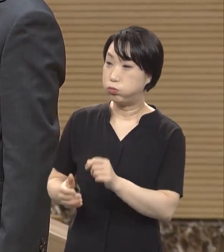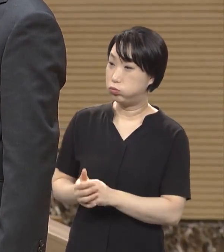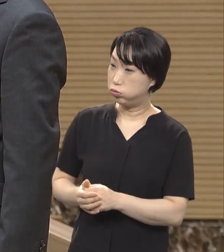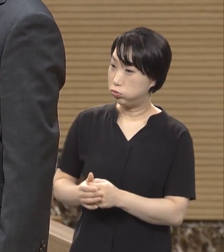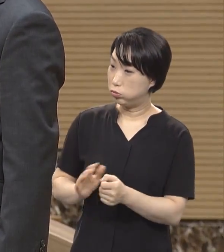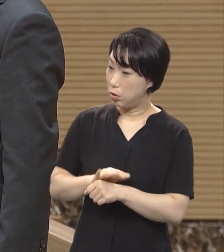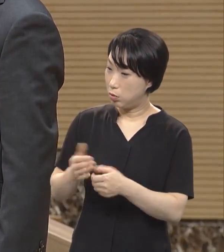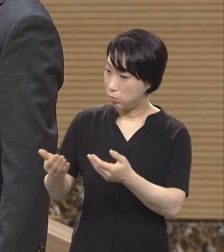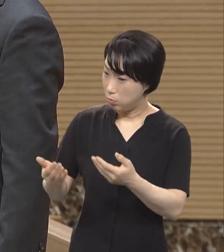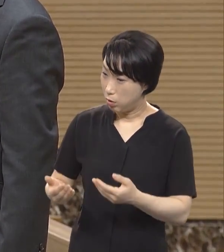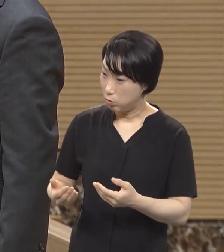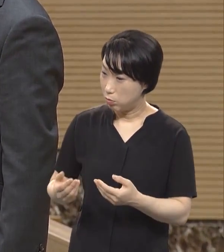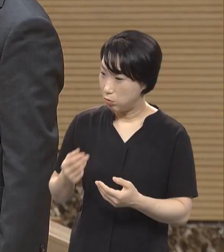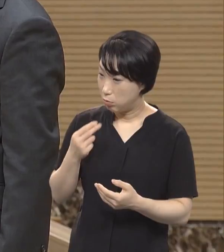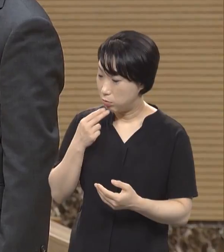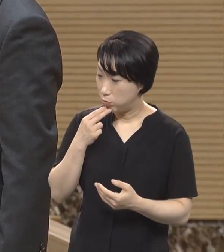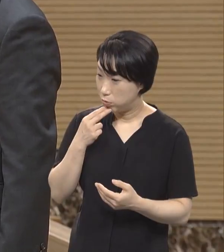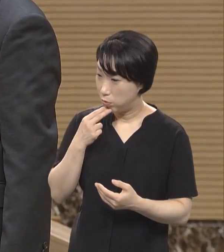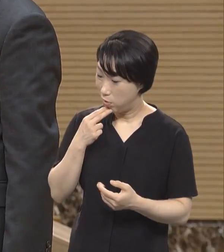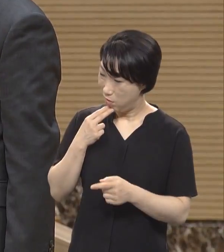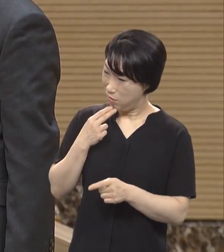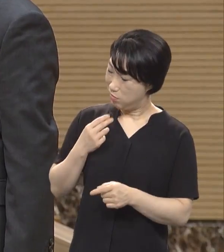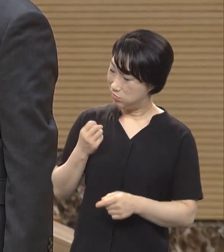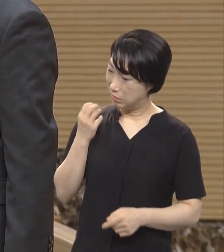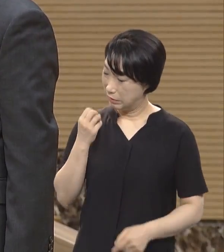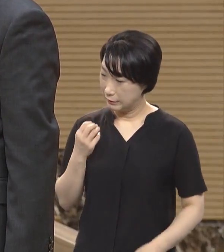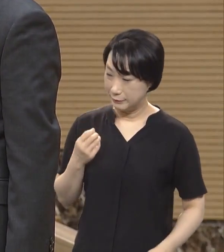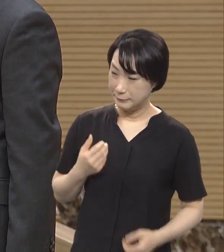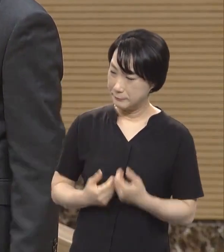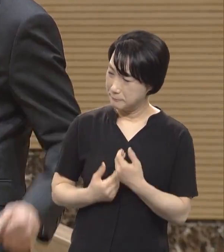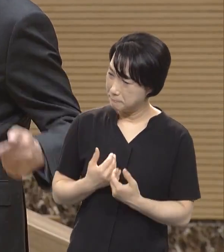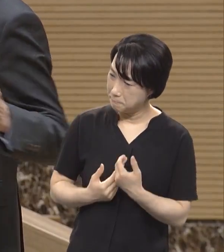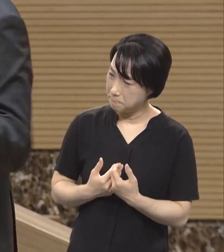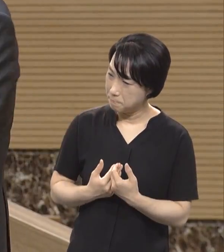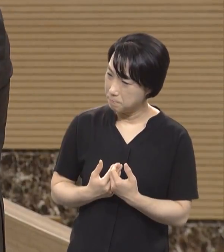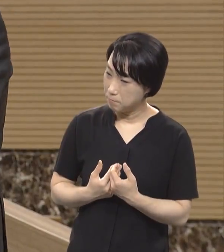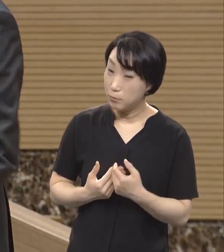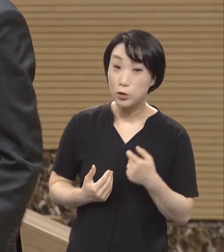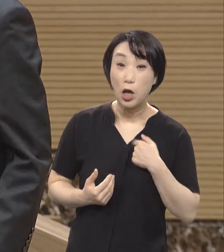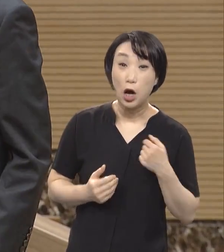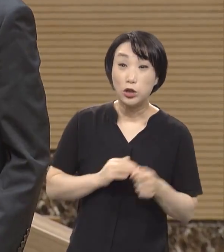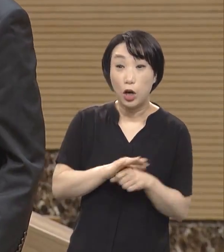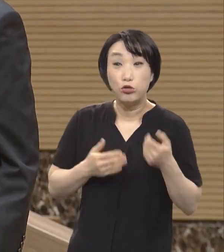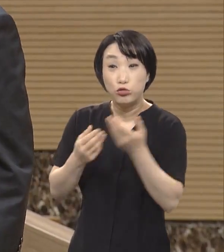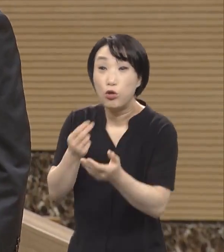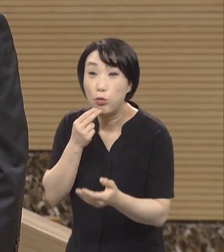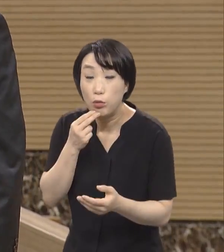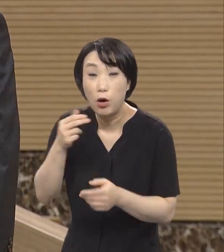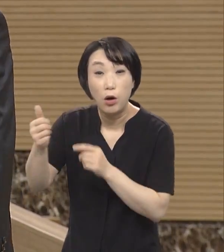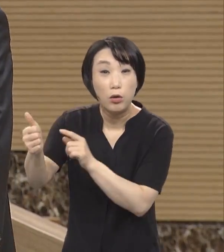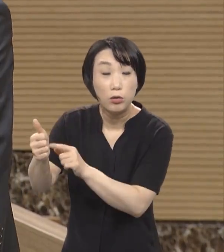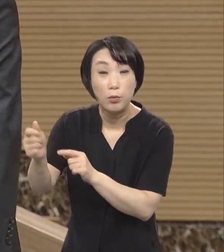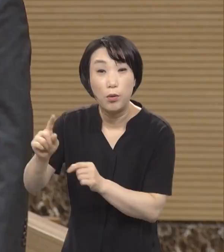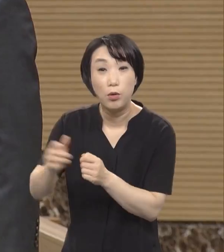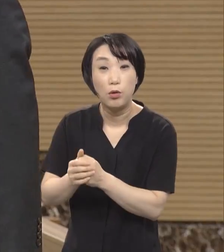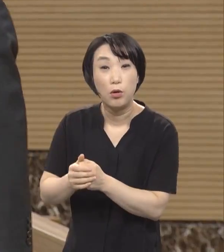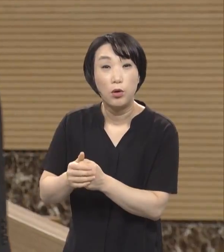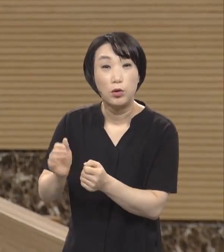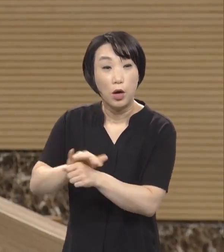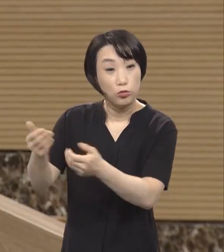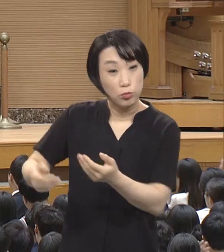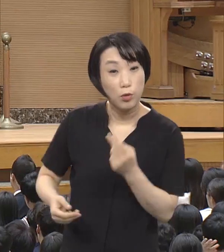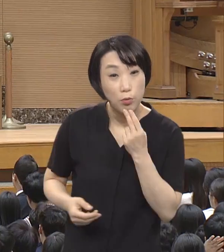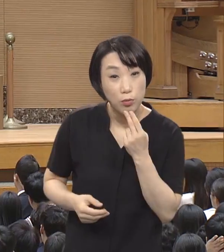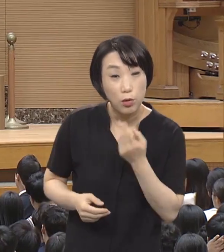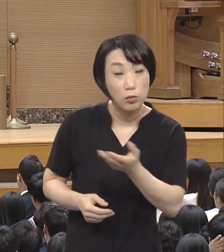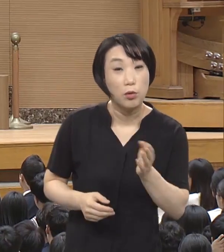사랑을 받는 만큼 그만큼 안 주네. 사랑을 지가 안 주니까 저 상대방도 안 주는 거요.